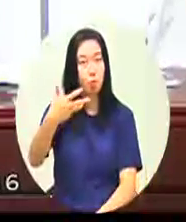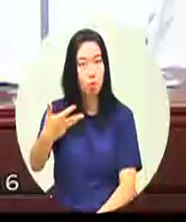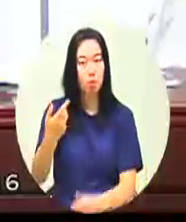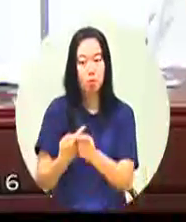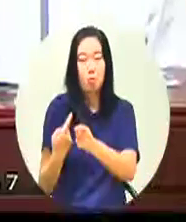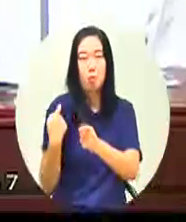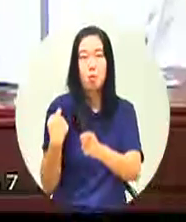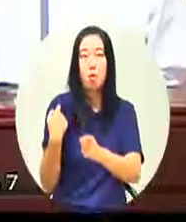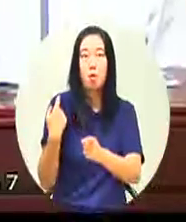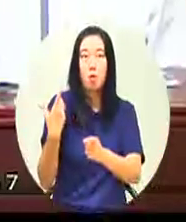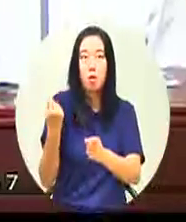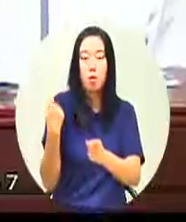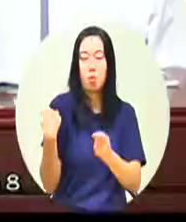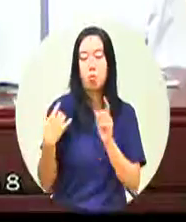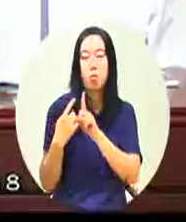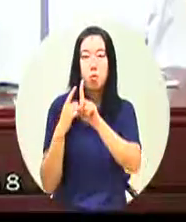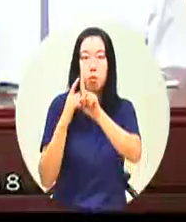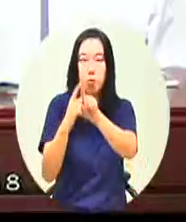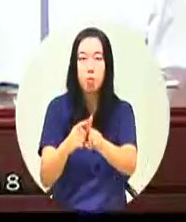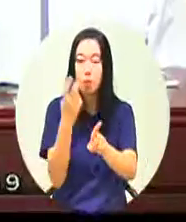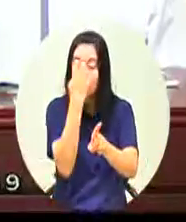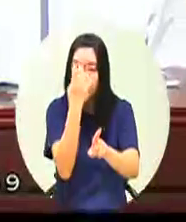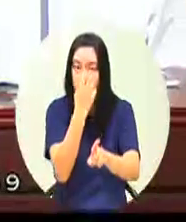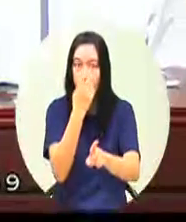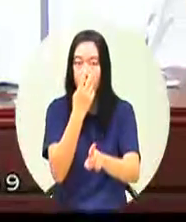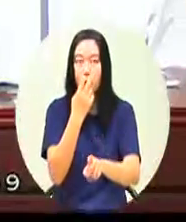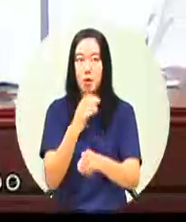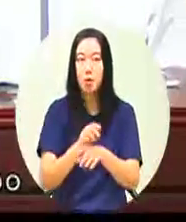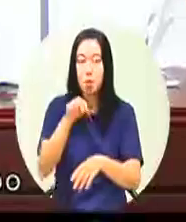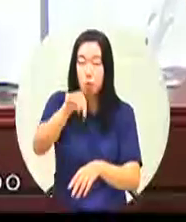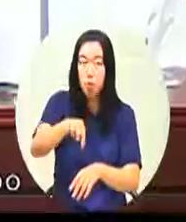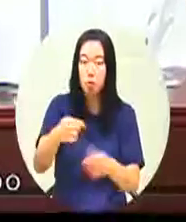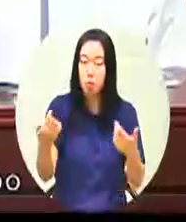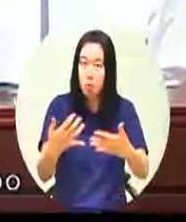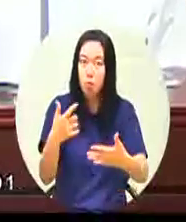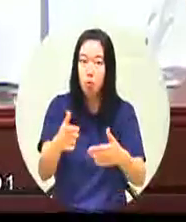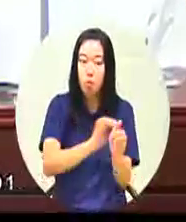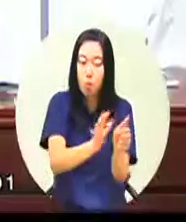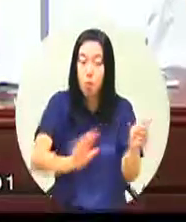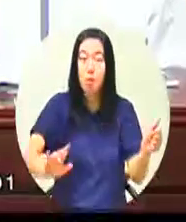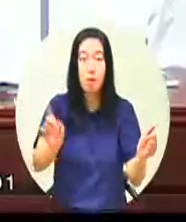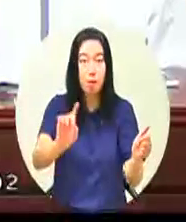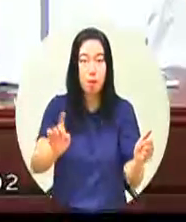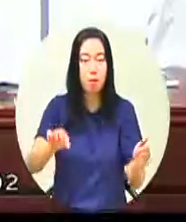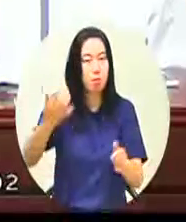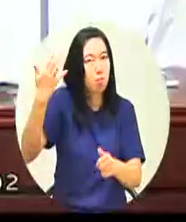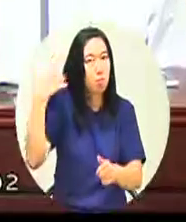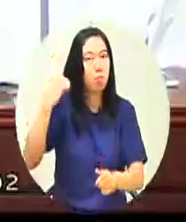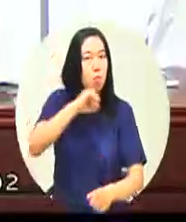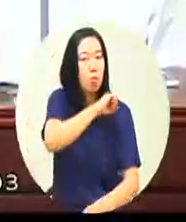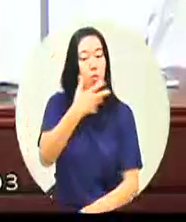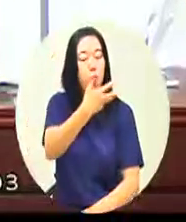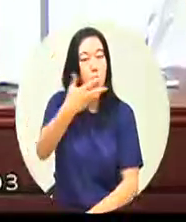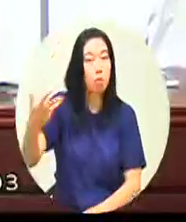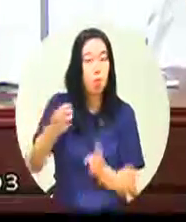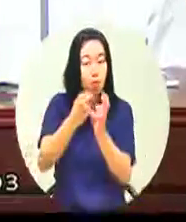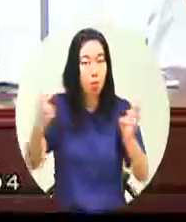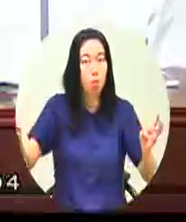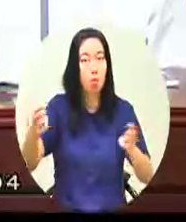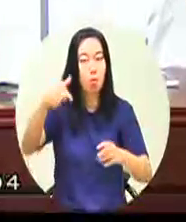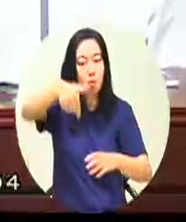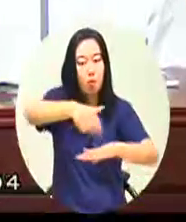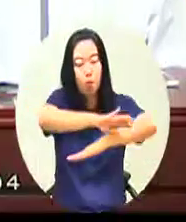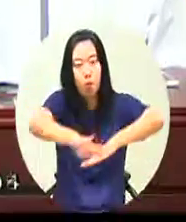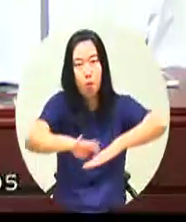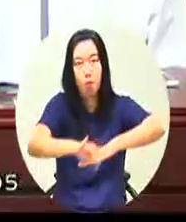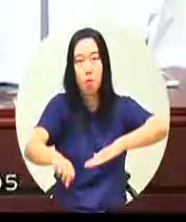我们已经到现场去看过，那这个部分它有涉及到一些 那个过去台八八下面流的这个